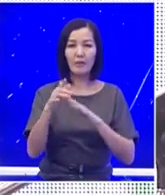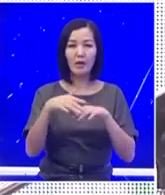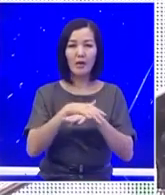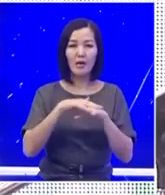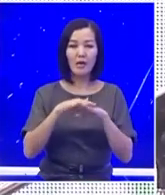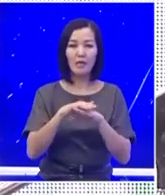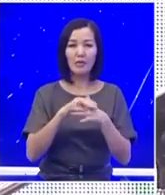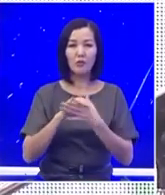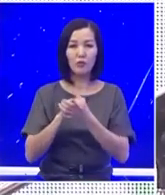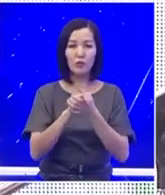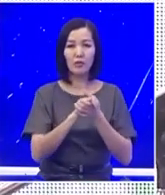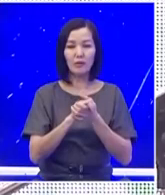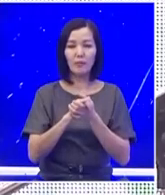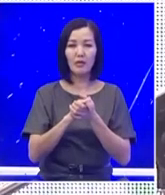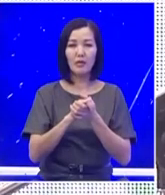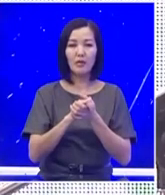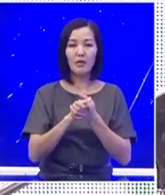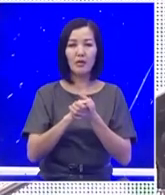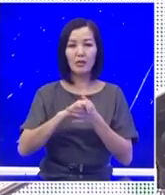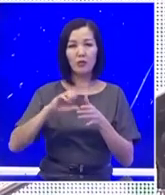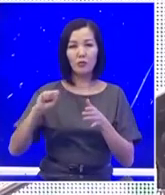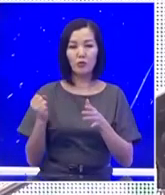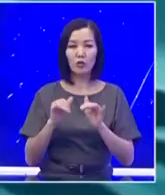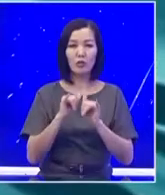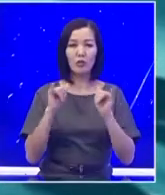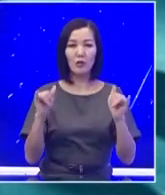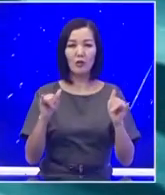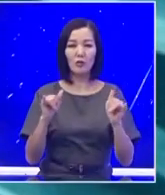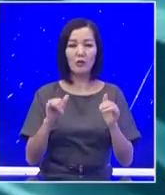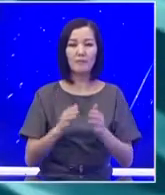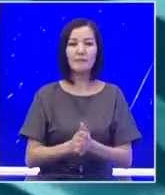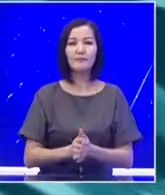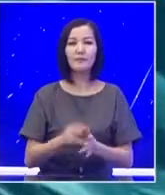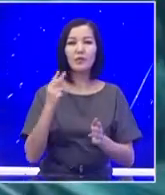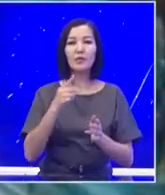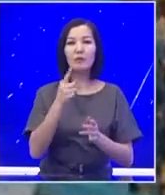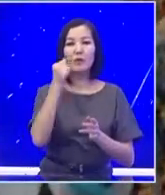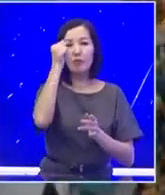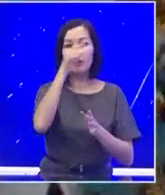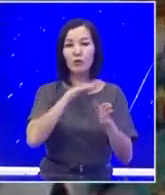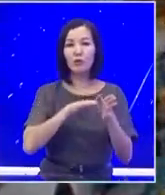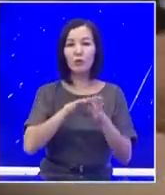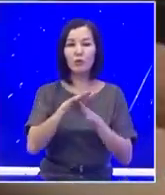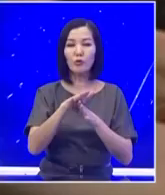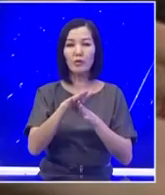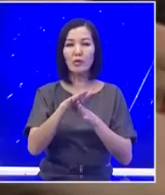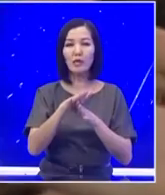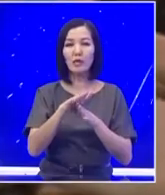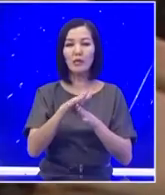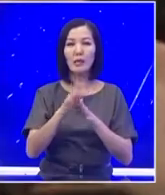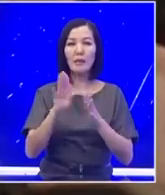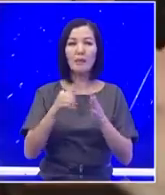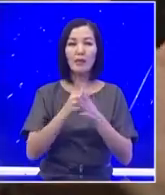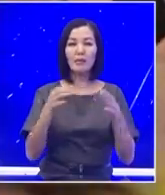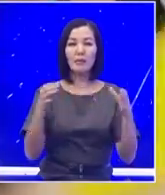пен ынтымақты, бірлікті нығайтуға негіз болады. Иә, 21 жыл тұтас бір дәуірге парапар. Бас партия